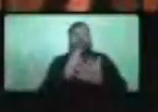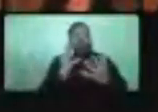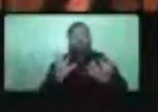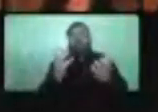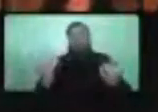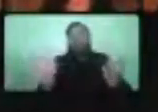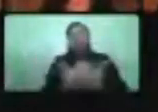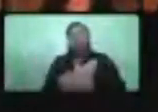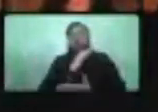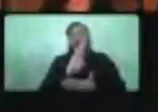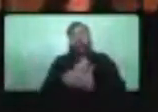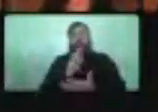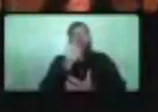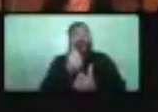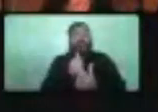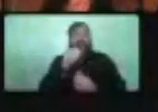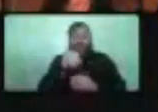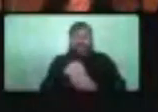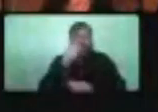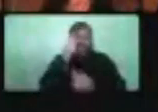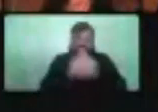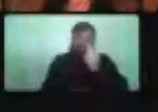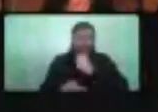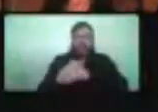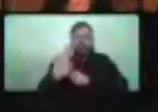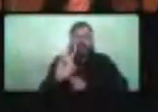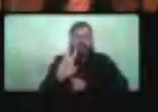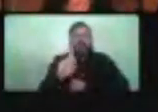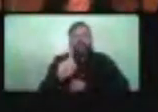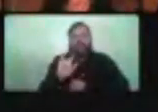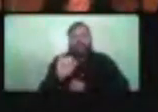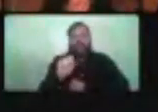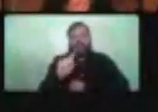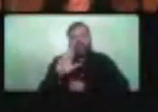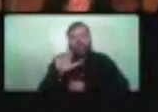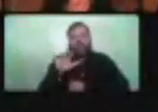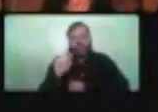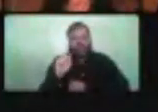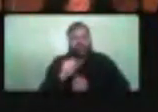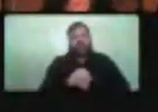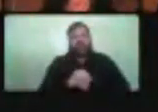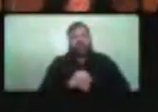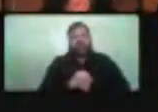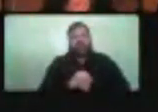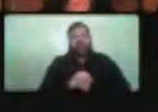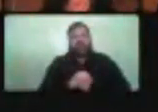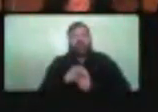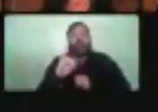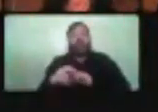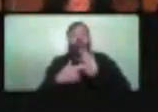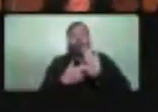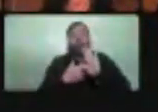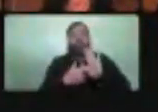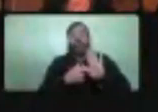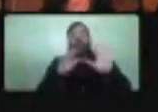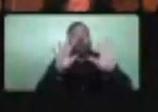Tutawaletea mpango katika kila wilaya 17